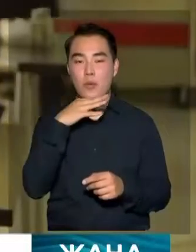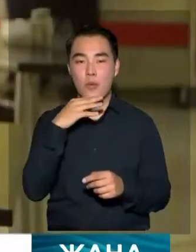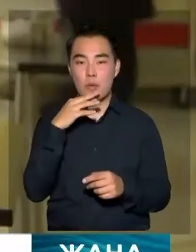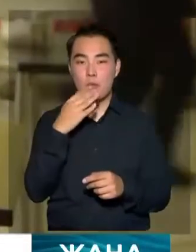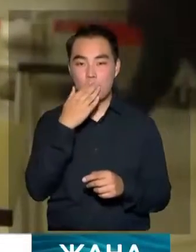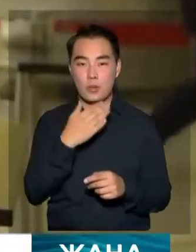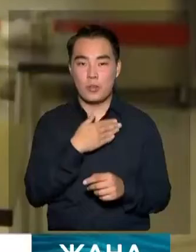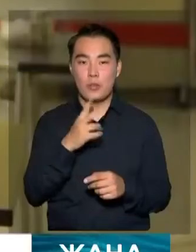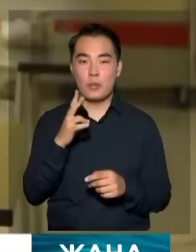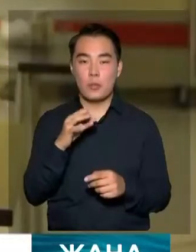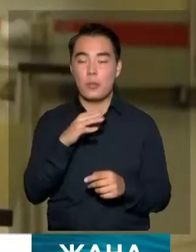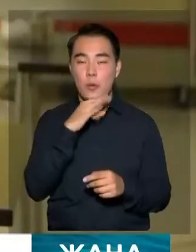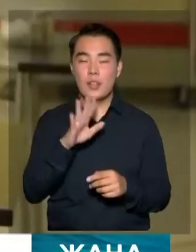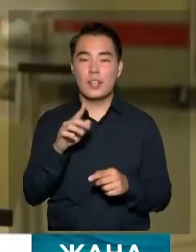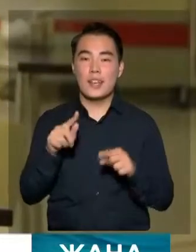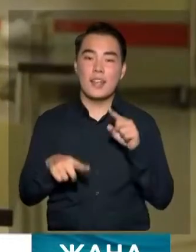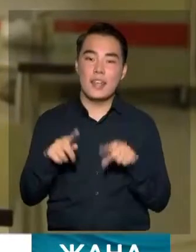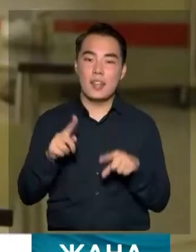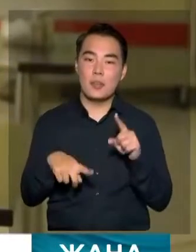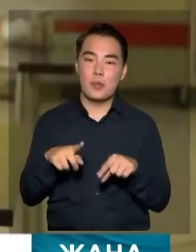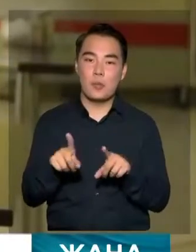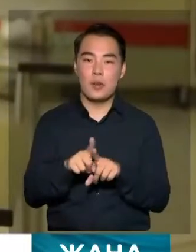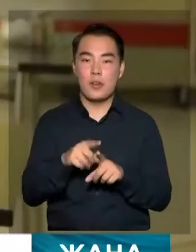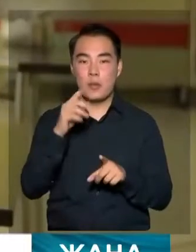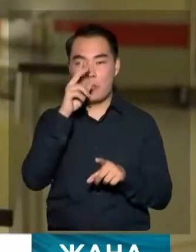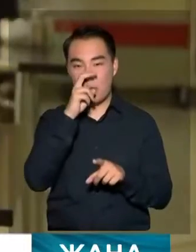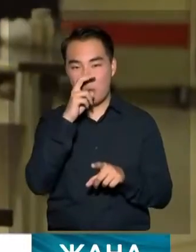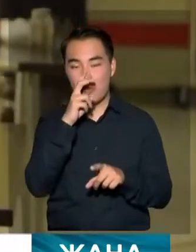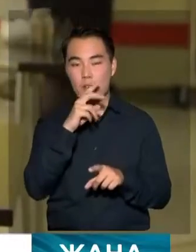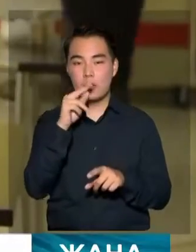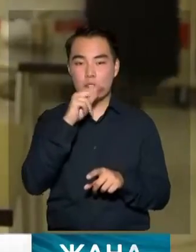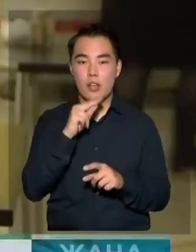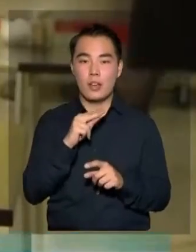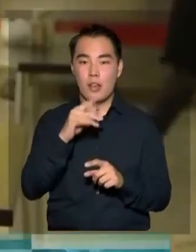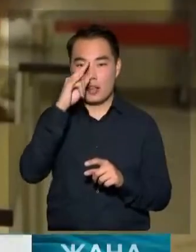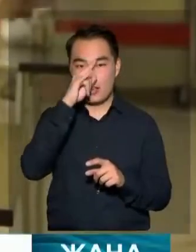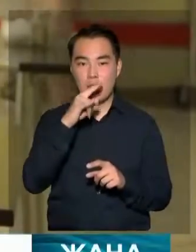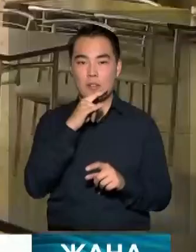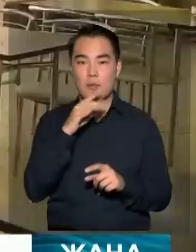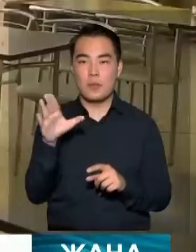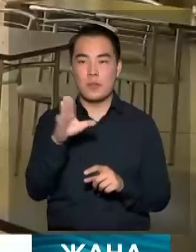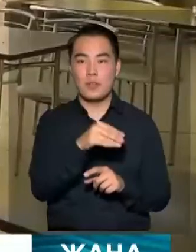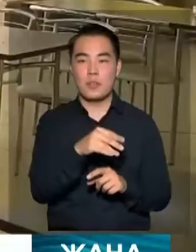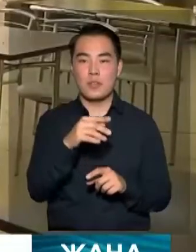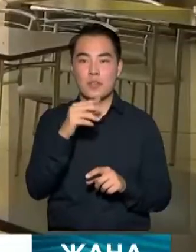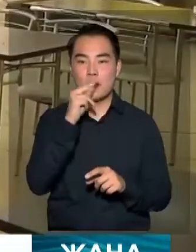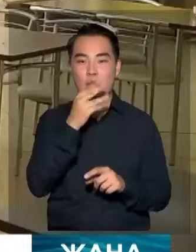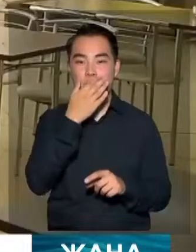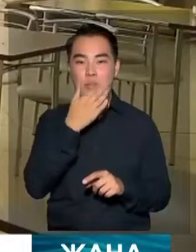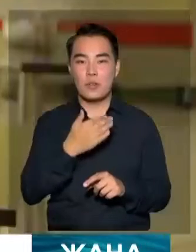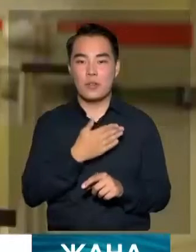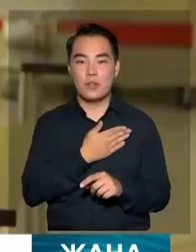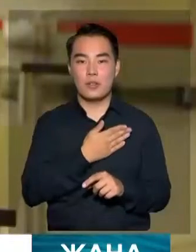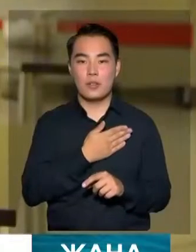таңда, анда-санда шай ішемін, мен де кофе ішемін. Қазақтар көп шай ішеді. Маған жент қата